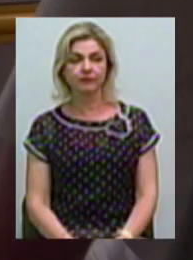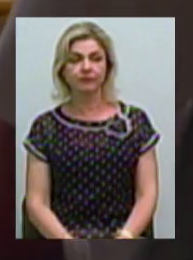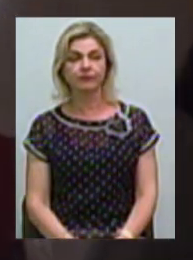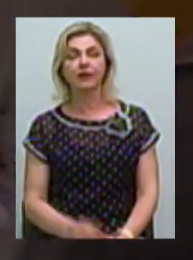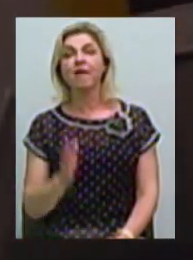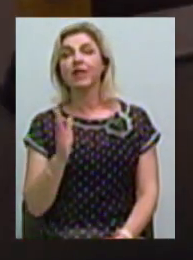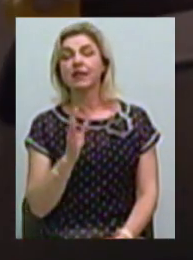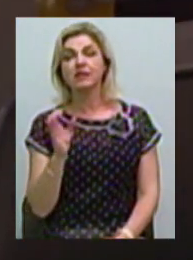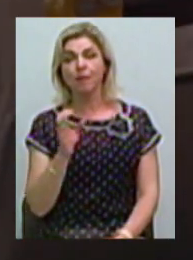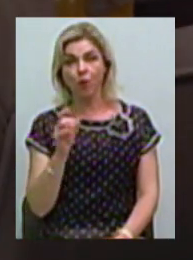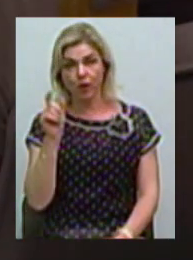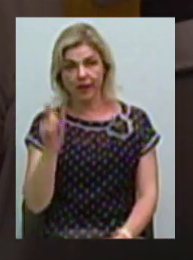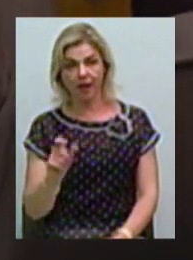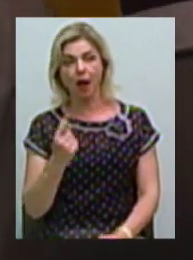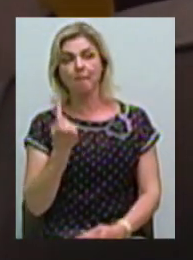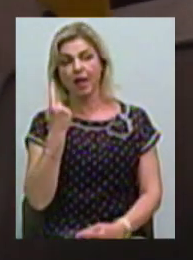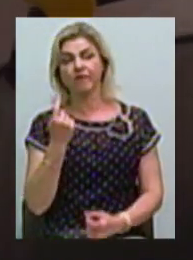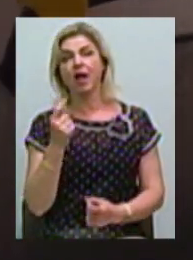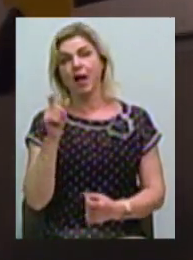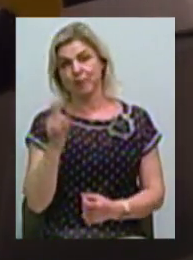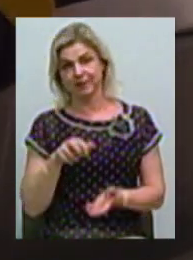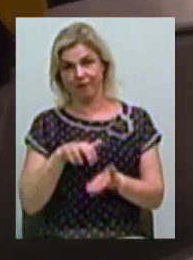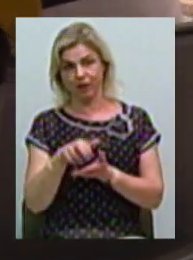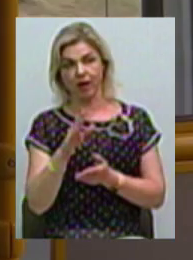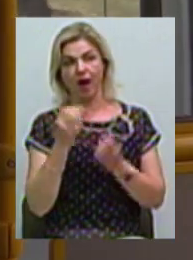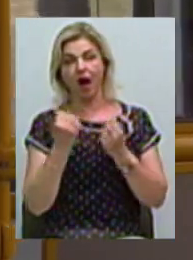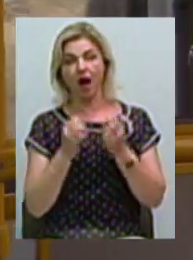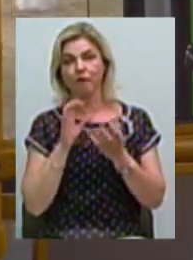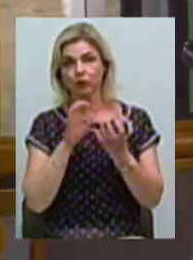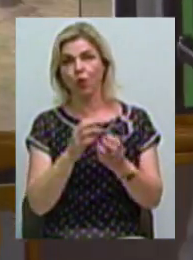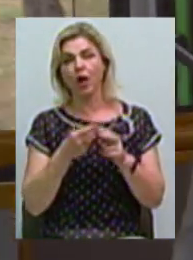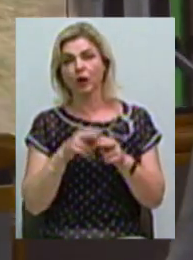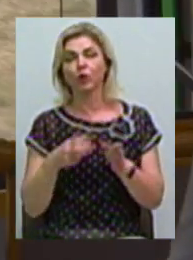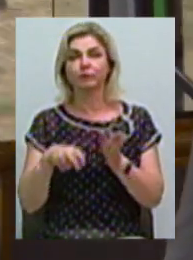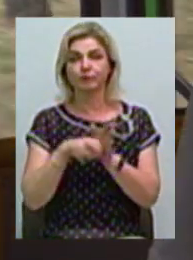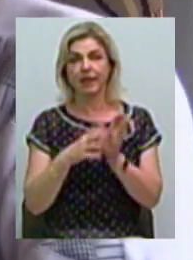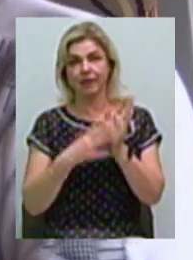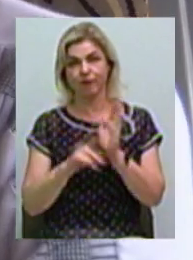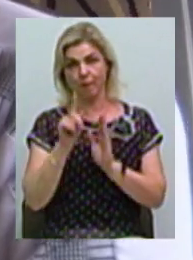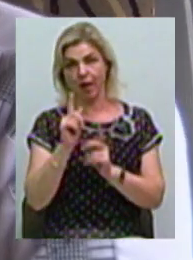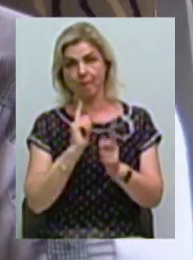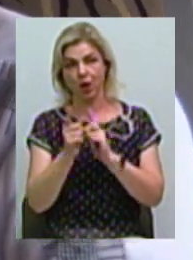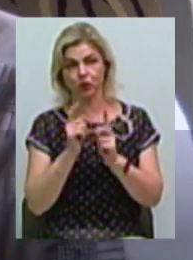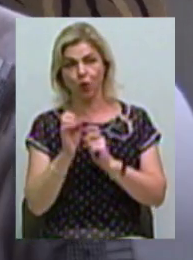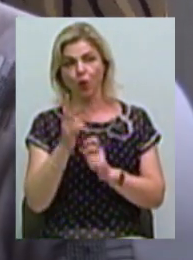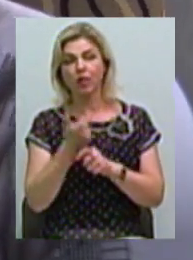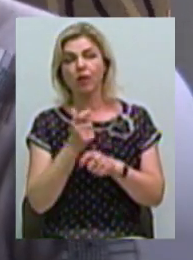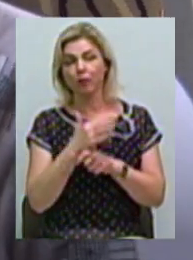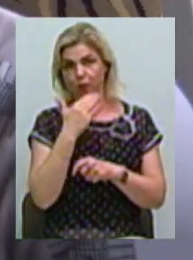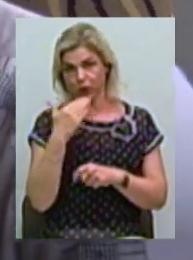Віталій Самойленко – один з перших пасажирів автобусу, який вийшов на 91-й маршрут. Каже, він набагато